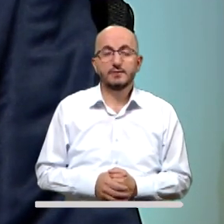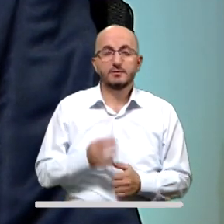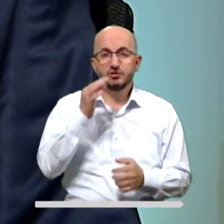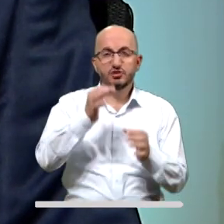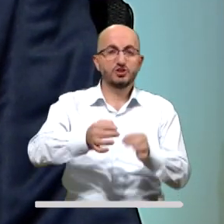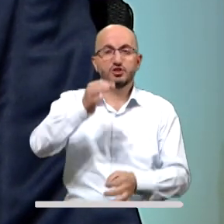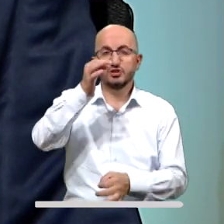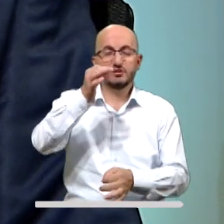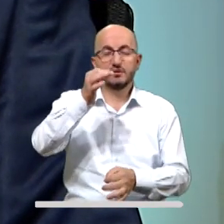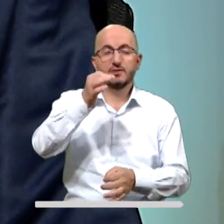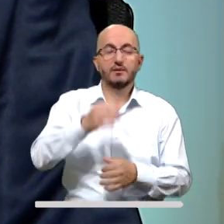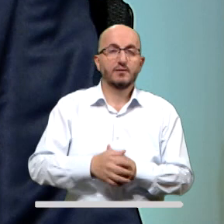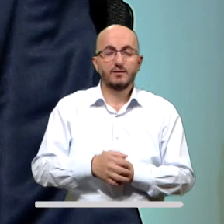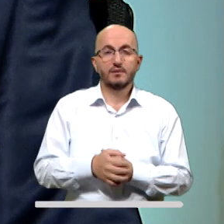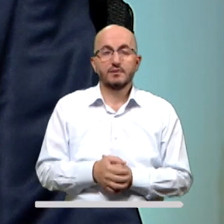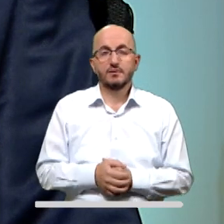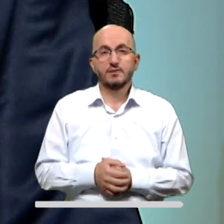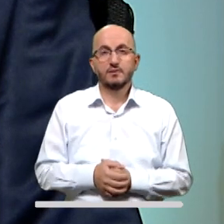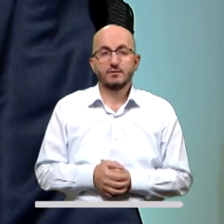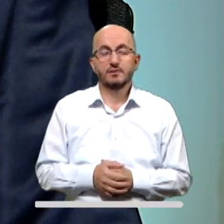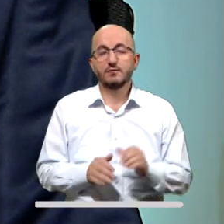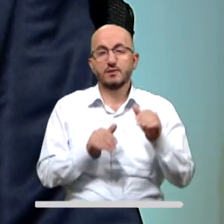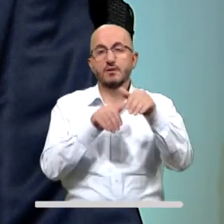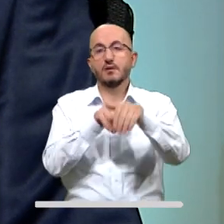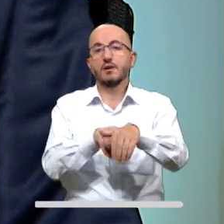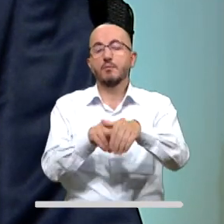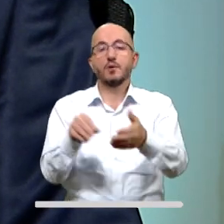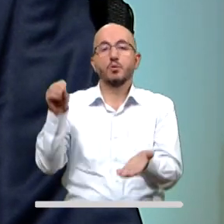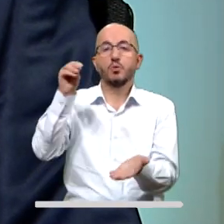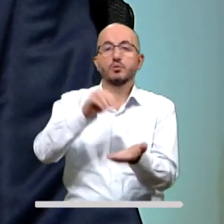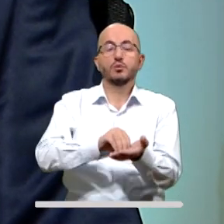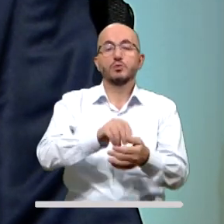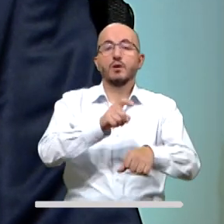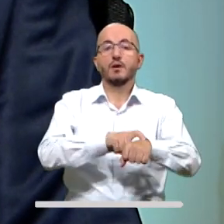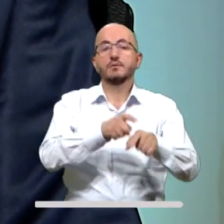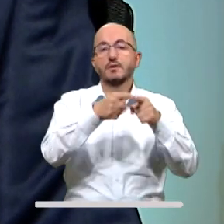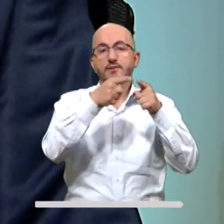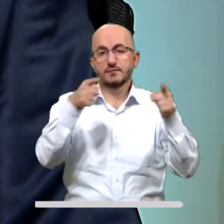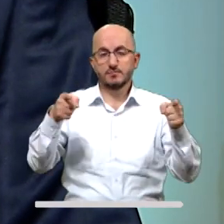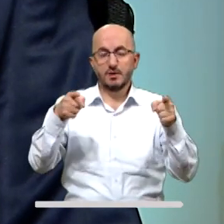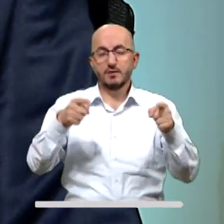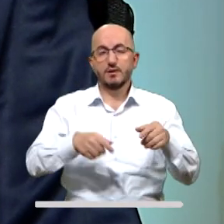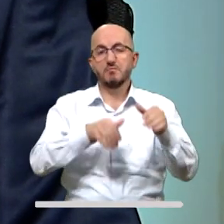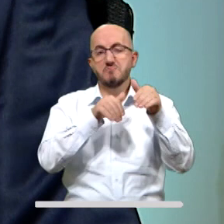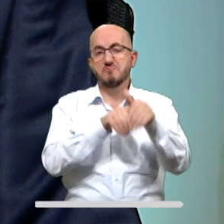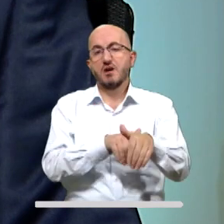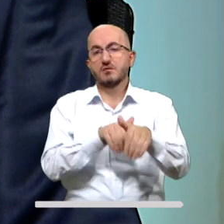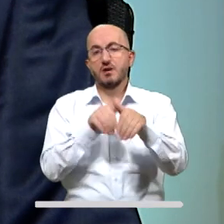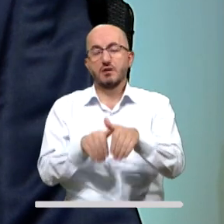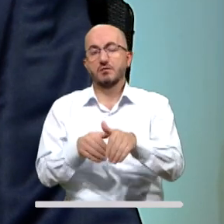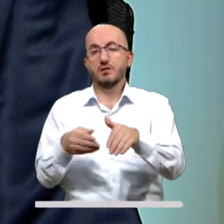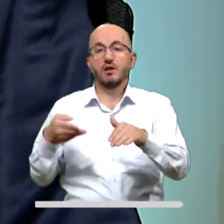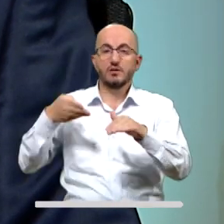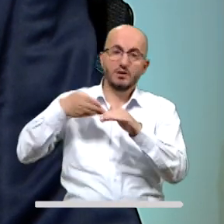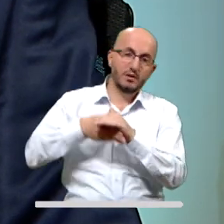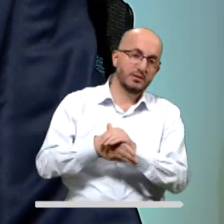kişi Furkan Bey kabre konunduğu andan itibaren yani mezarlığa kabre